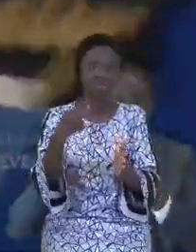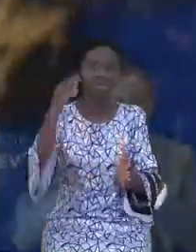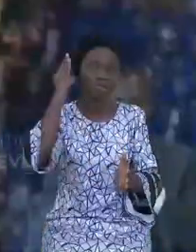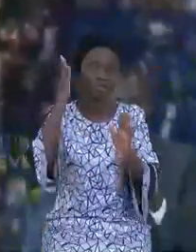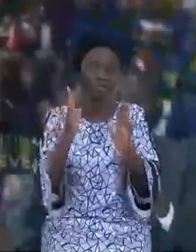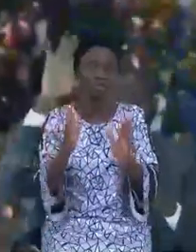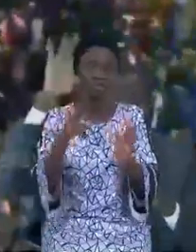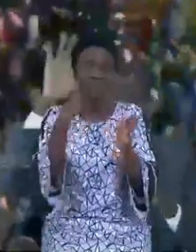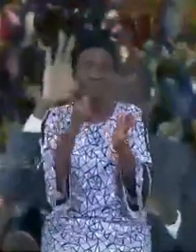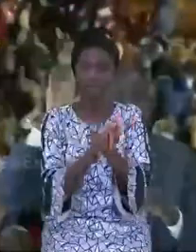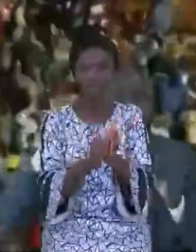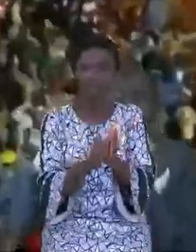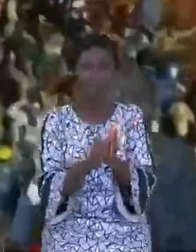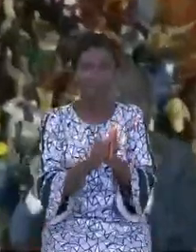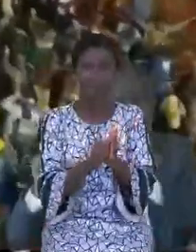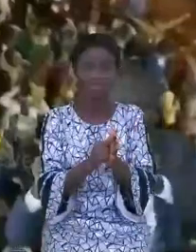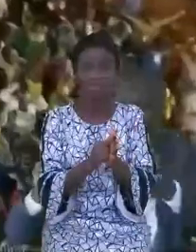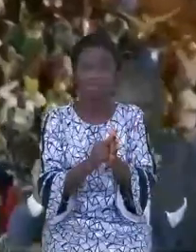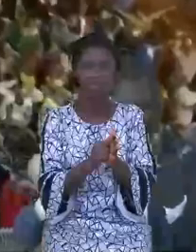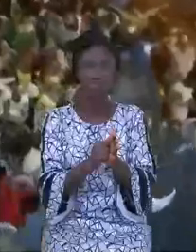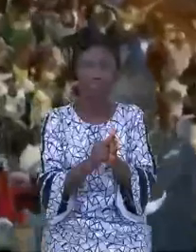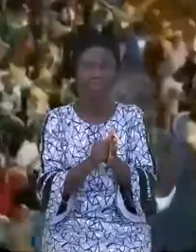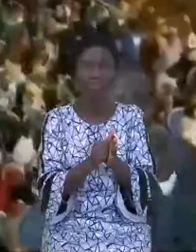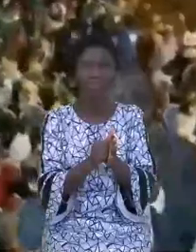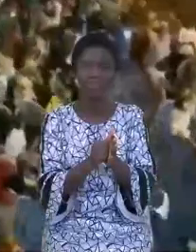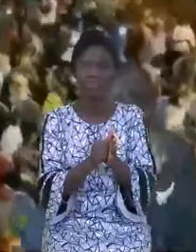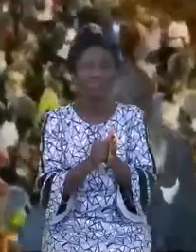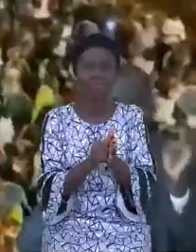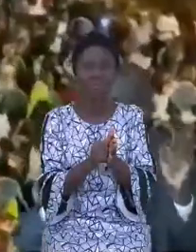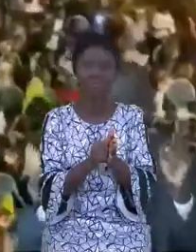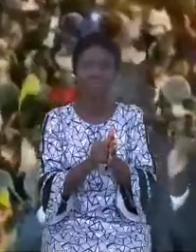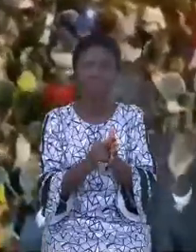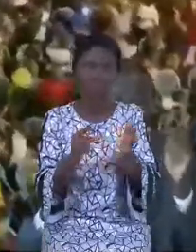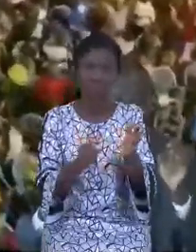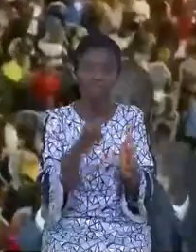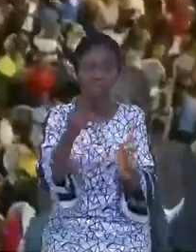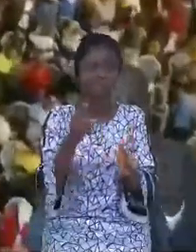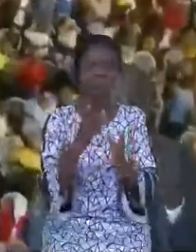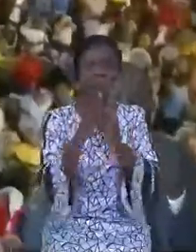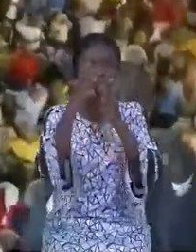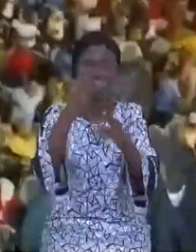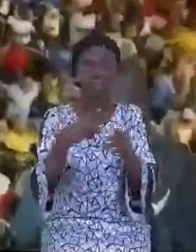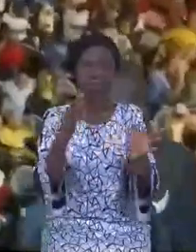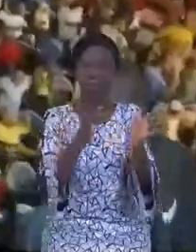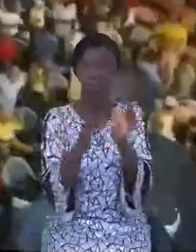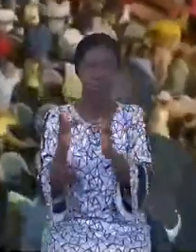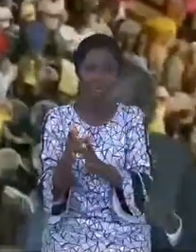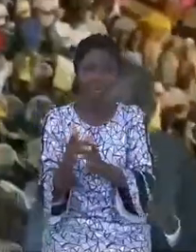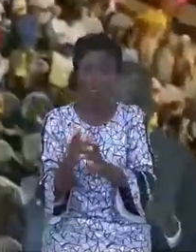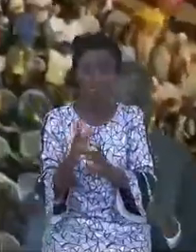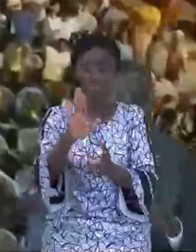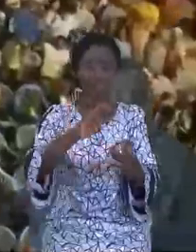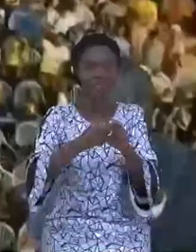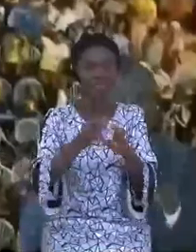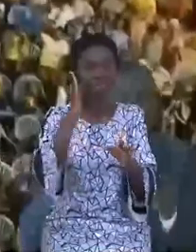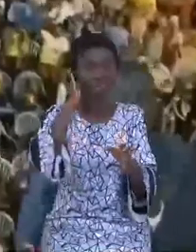Il a dit de mettre, l'élever la main, mettre là où on a le problème. Et quand nous mentionnons le nom de Jésus, ton